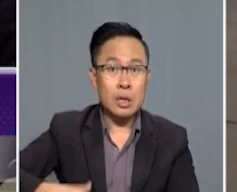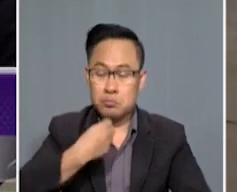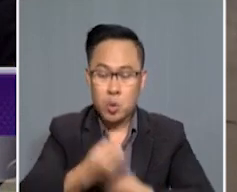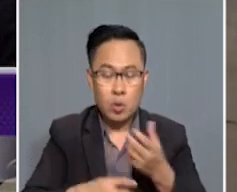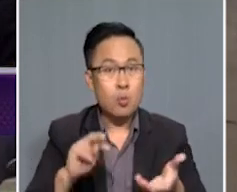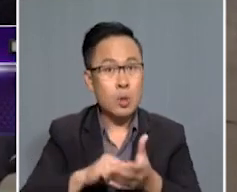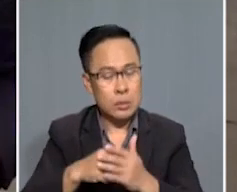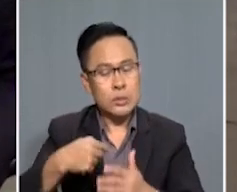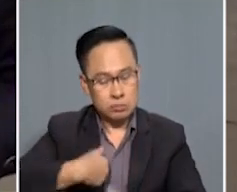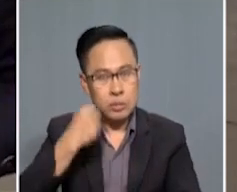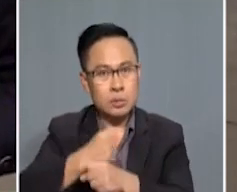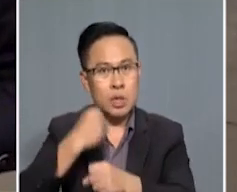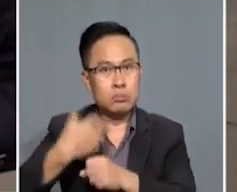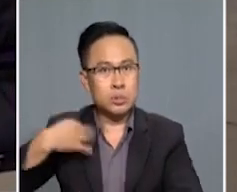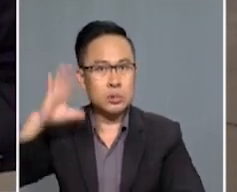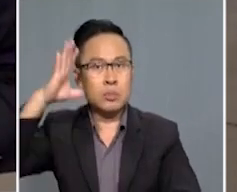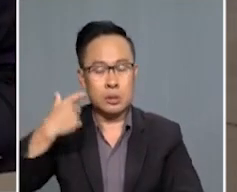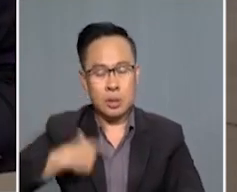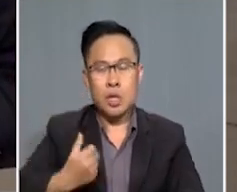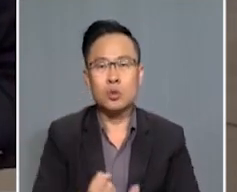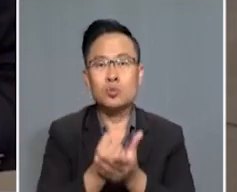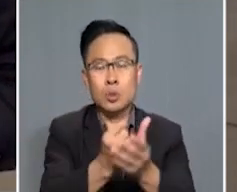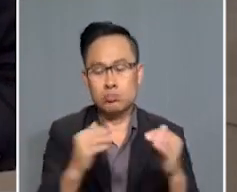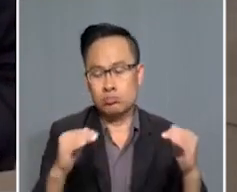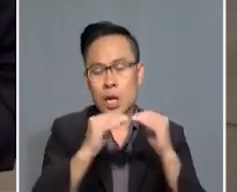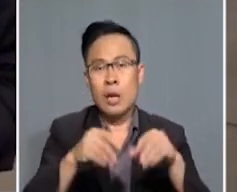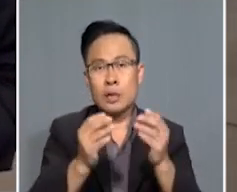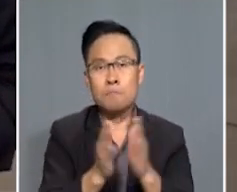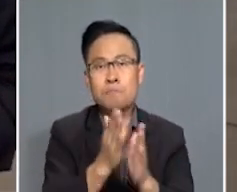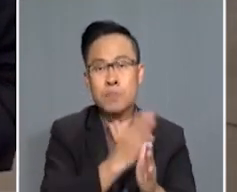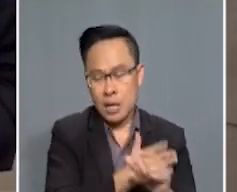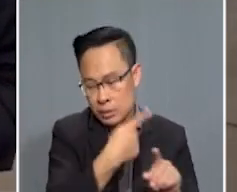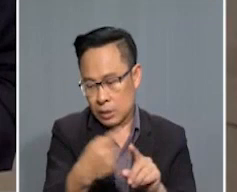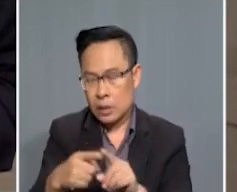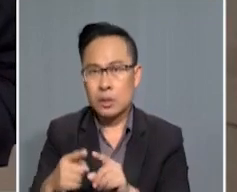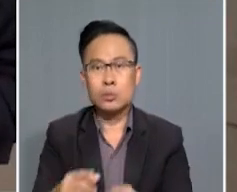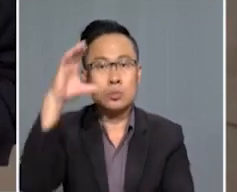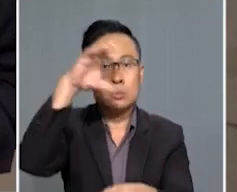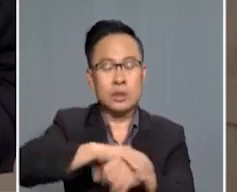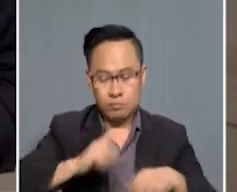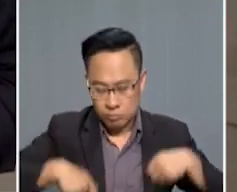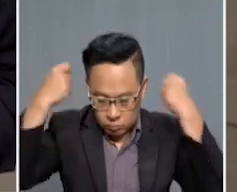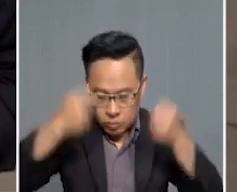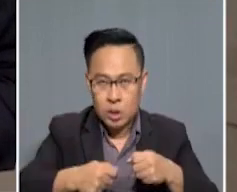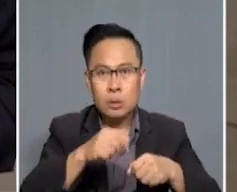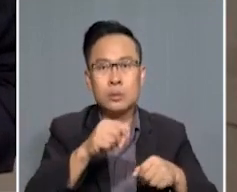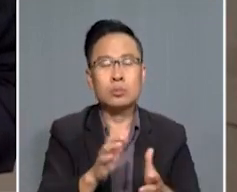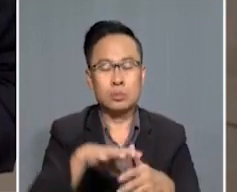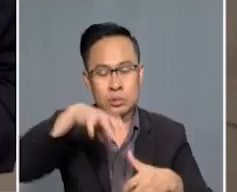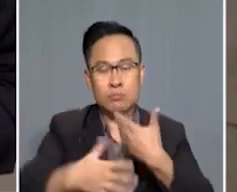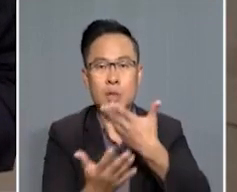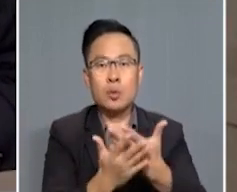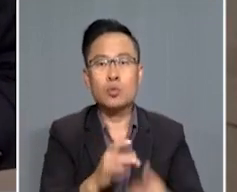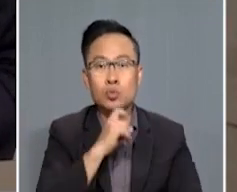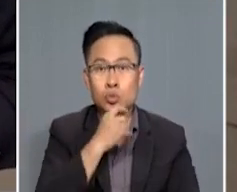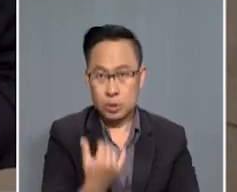เพียงทีมทนายความจากทั่วประเทศที่อยากเรียกร้องความเป็นธรรมให้กับพระที่ตกเป็นผู้ต้องหาและเป็นผู้เสียหายพอได้ความเป็นจริ